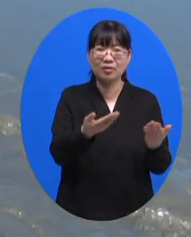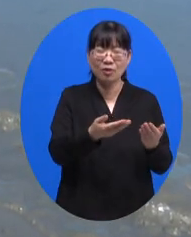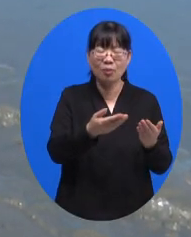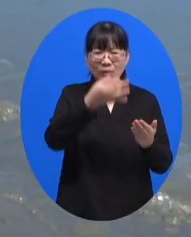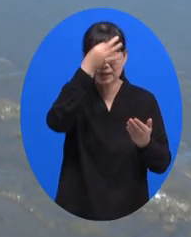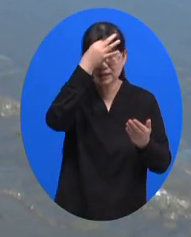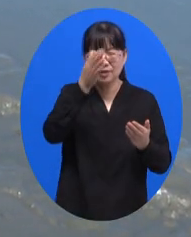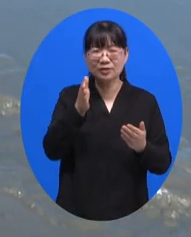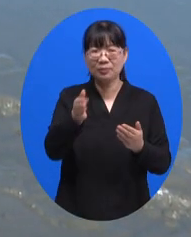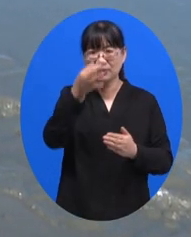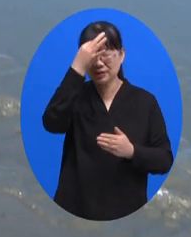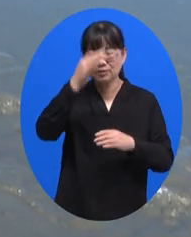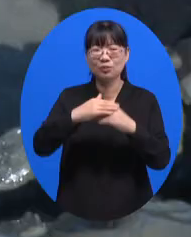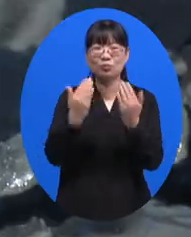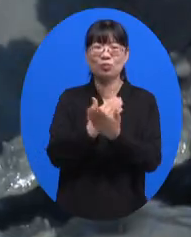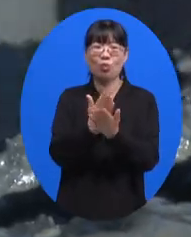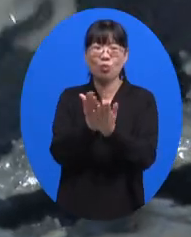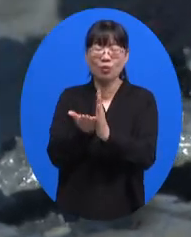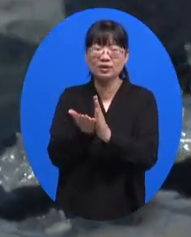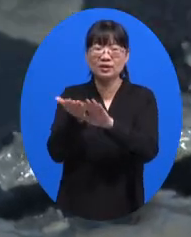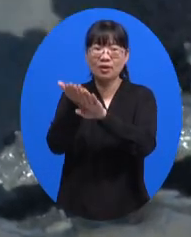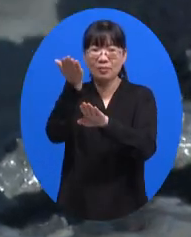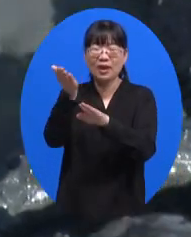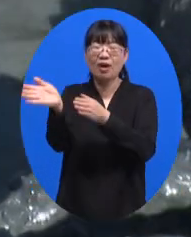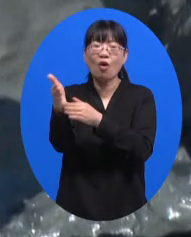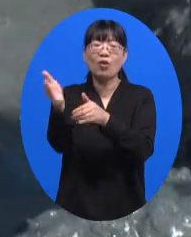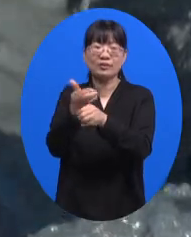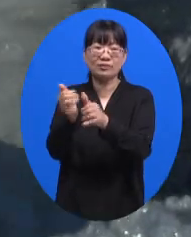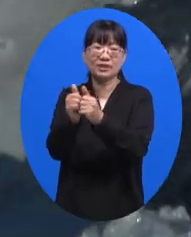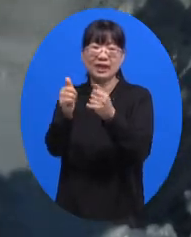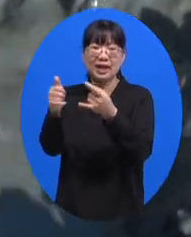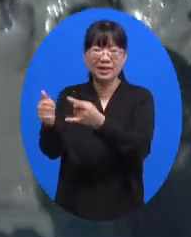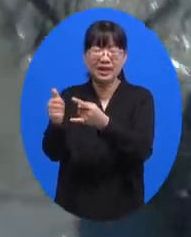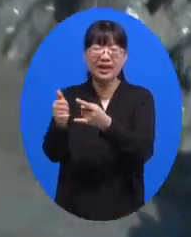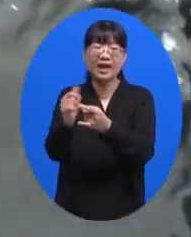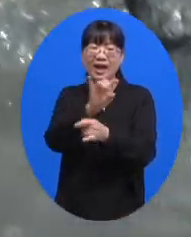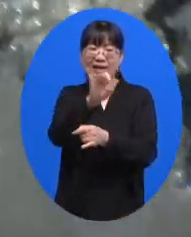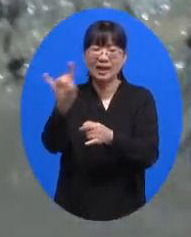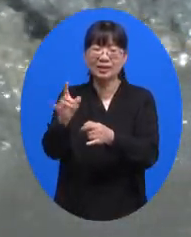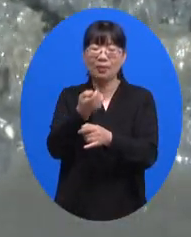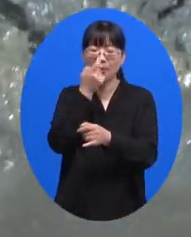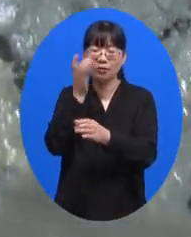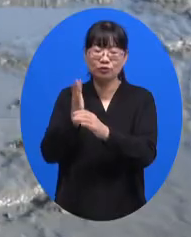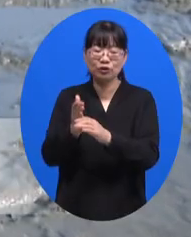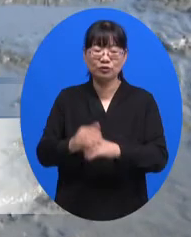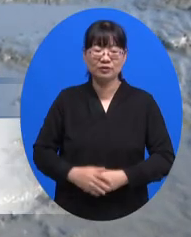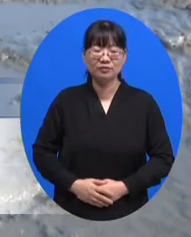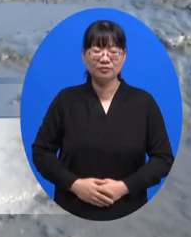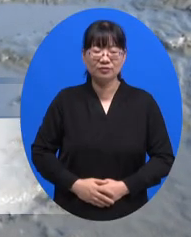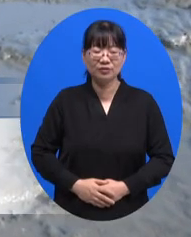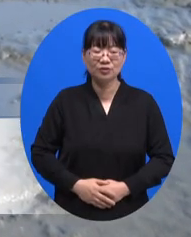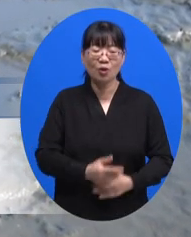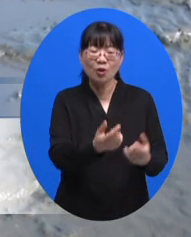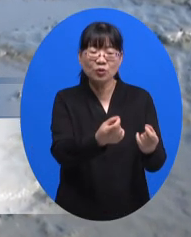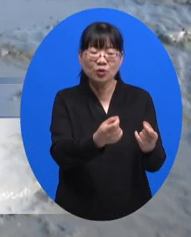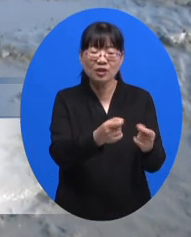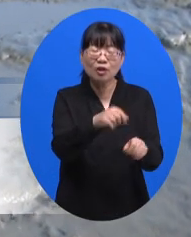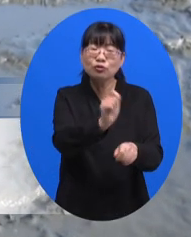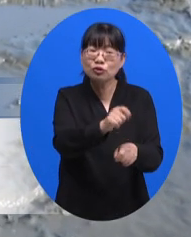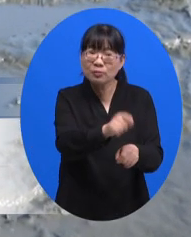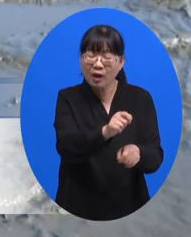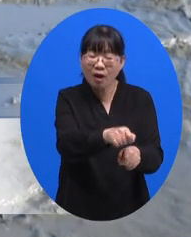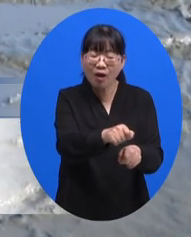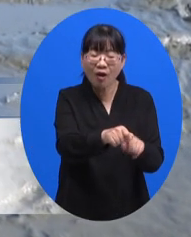노하우, 전문 기술까지 대선배 어부에게 하나하나 배웁니다. 이렇게 뚜딩기면은 팡팡이 이렇게 팡팡하다